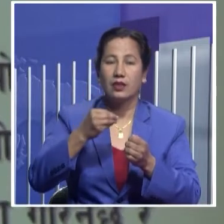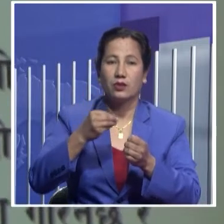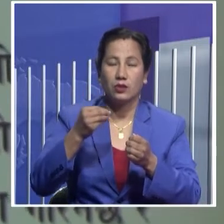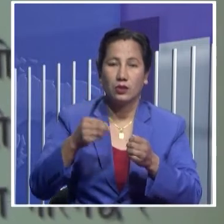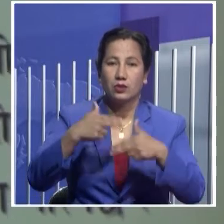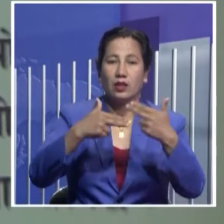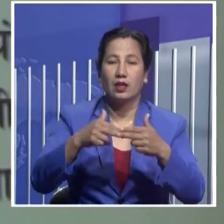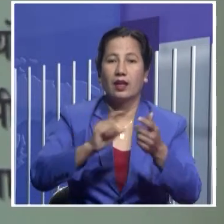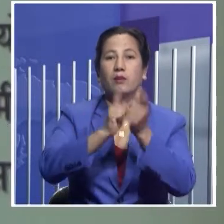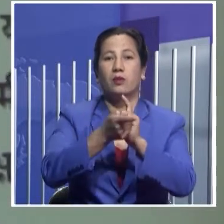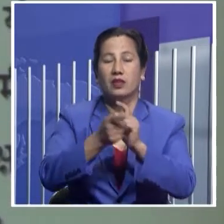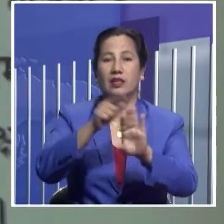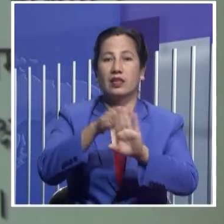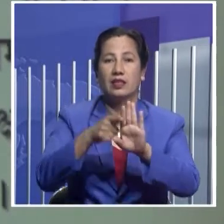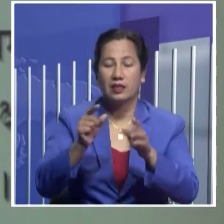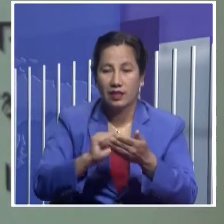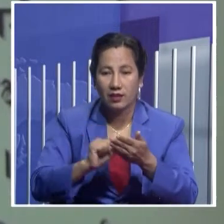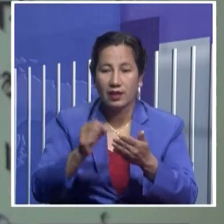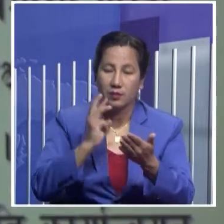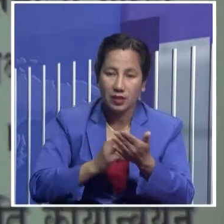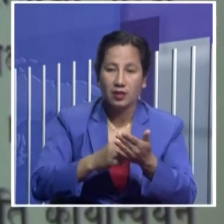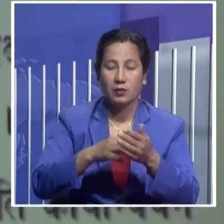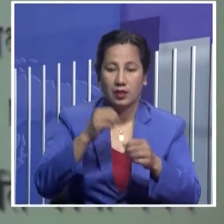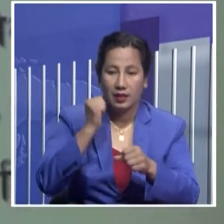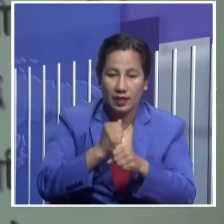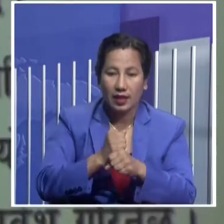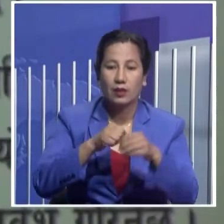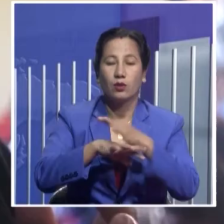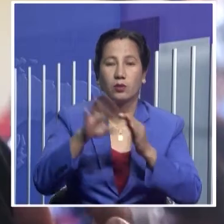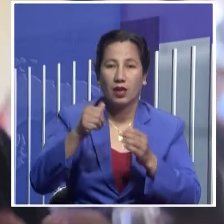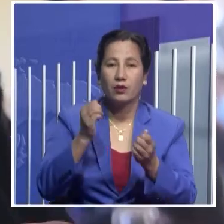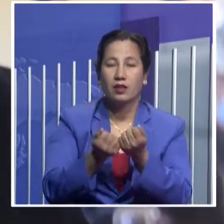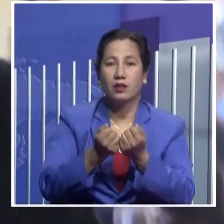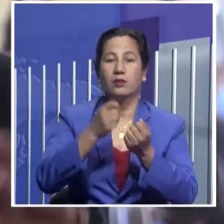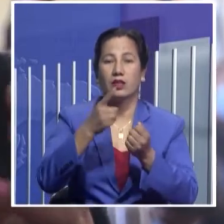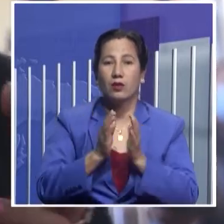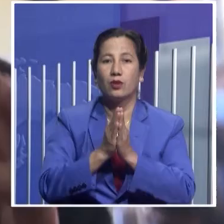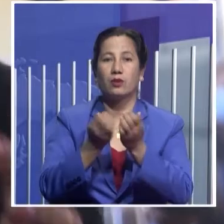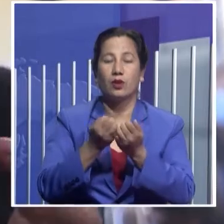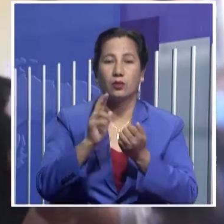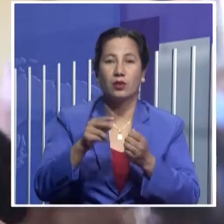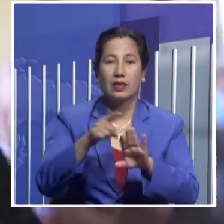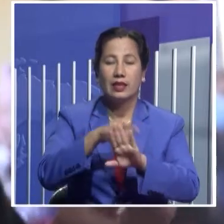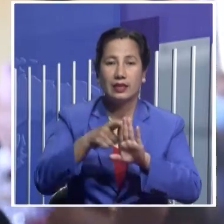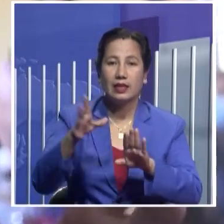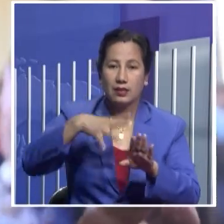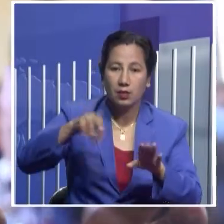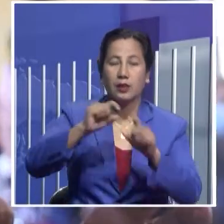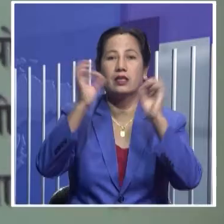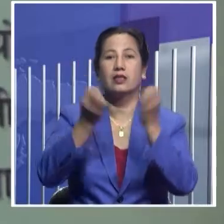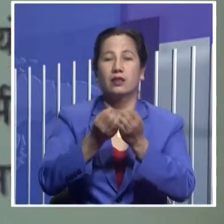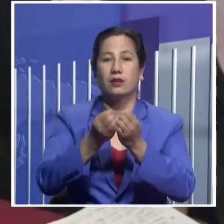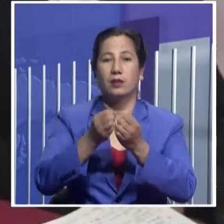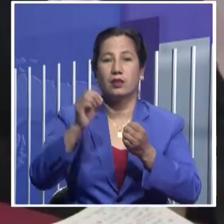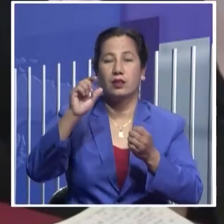परिवर्तन गर्दै नीति लेख्नका लागि मात्र नभई कार्यान्वयनमा आउने गरी बनाउन पनि आग्रह गर्नुभयो। नीतिले सबै क्षेत्रमा